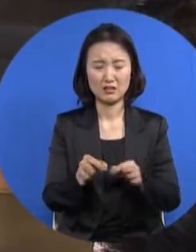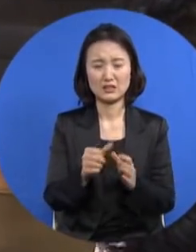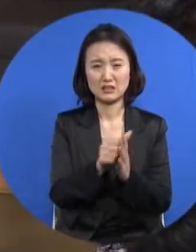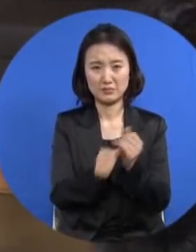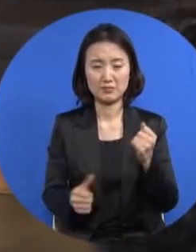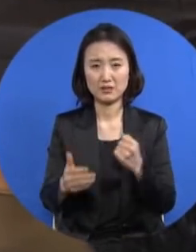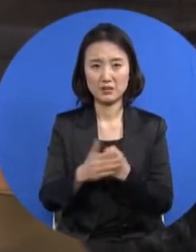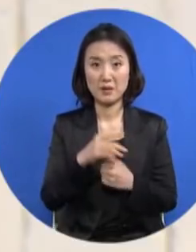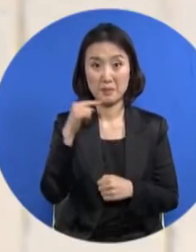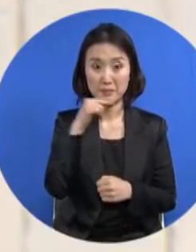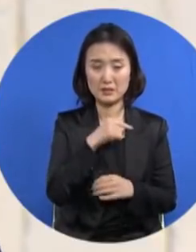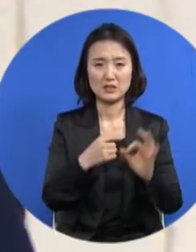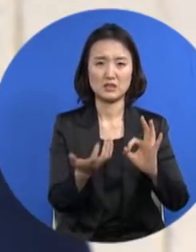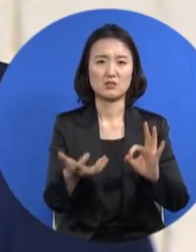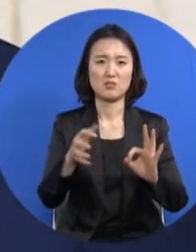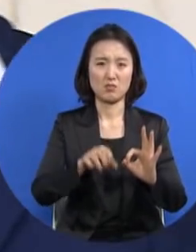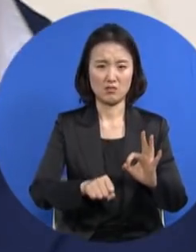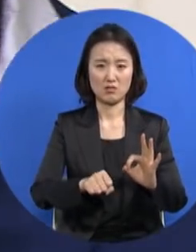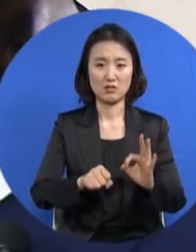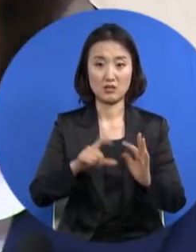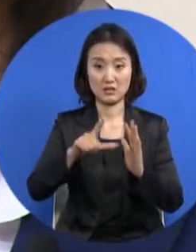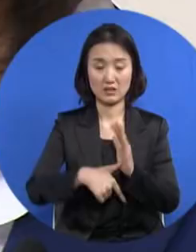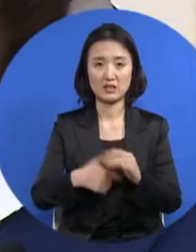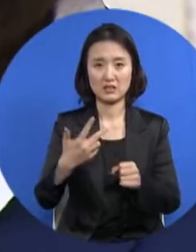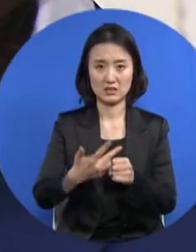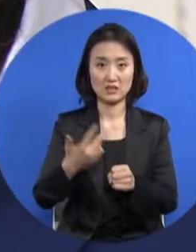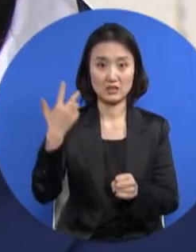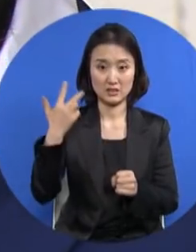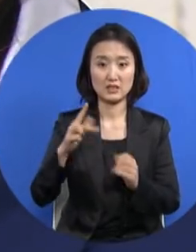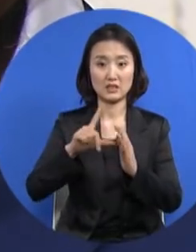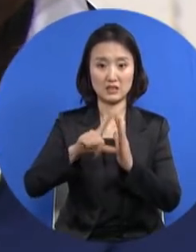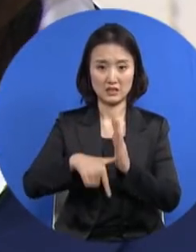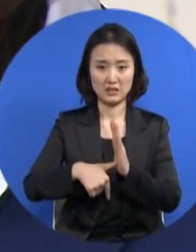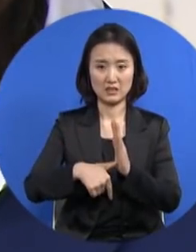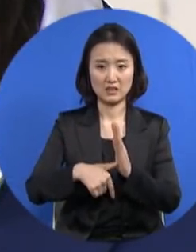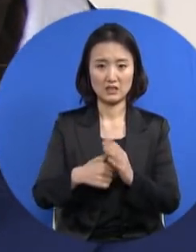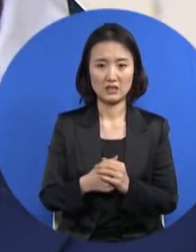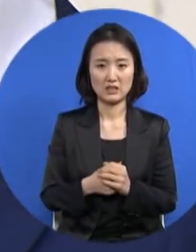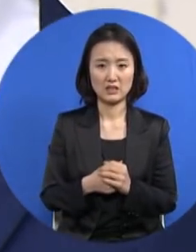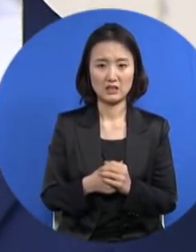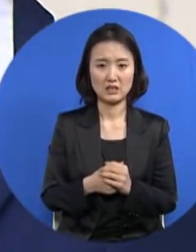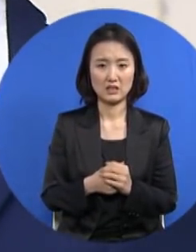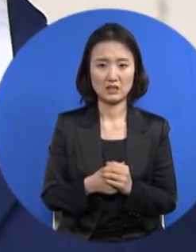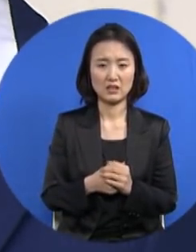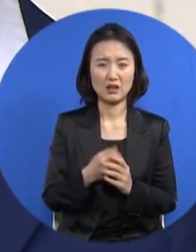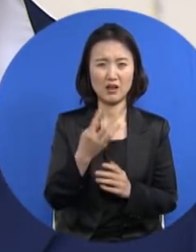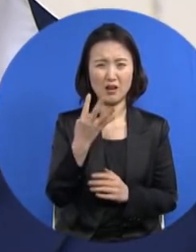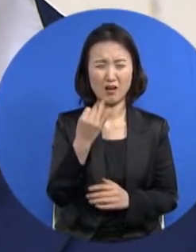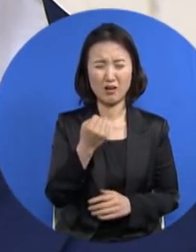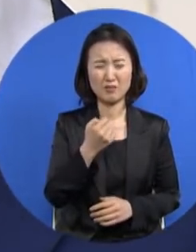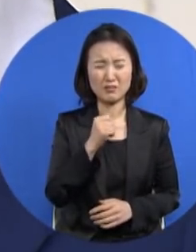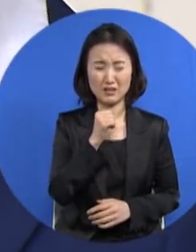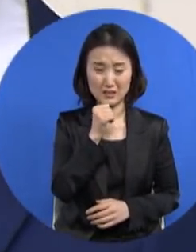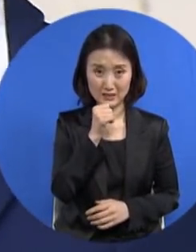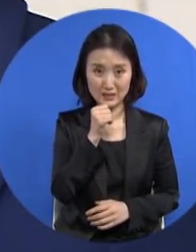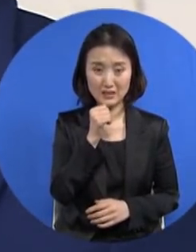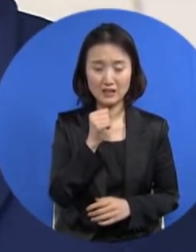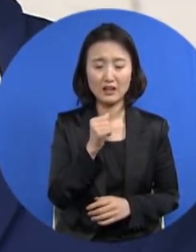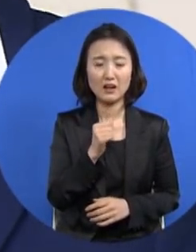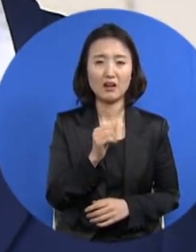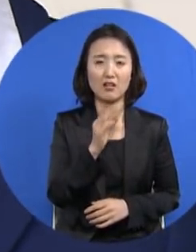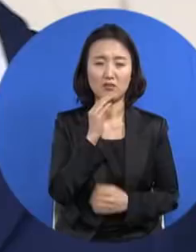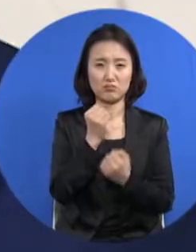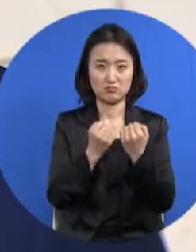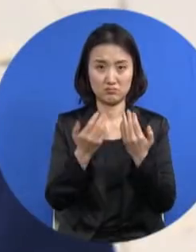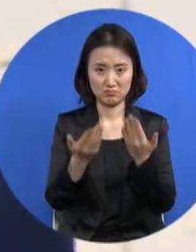있었습니다. 그런 제가 7년 전인데요. 얼마나 찌질했냐면요. 그게